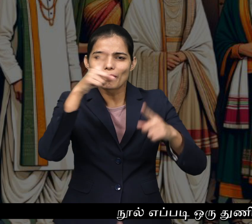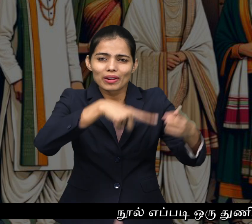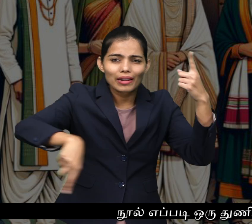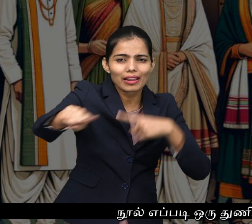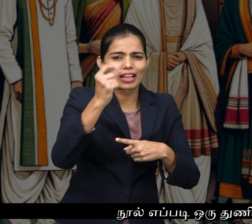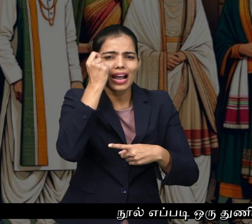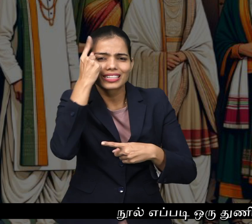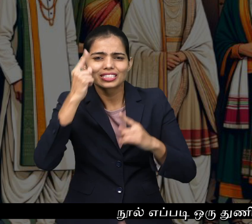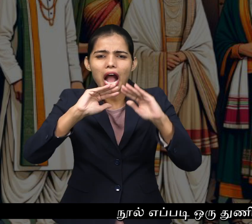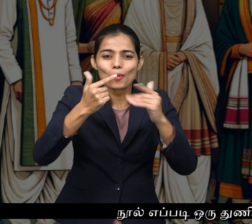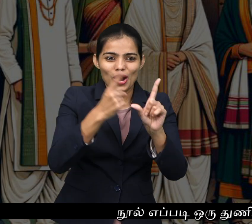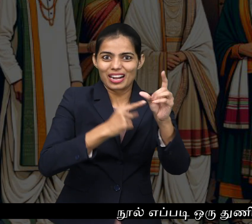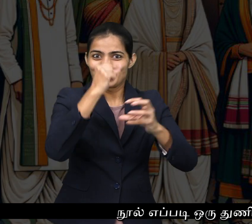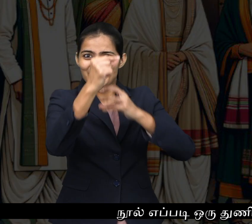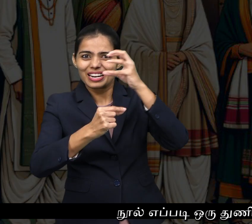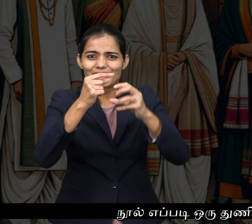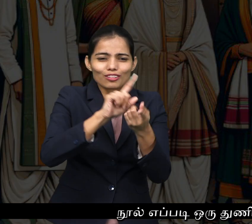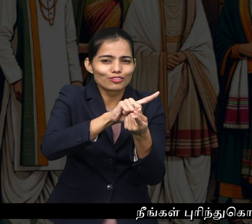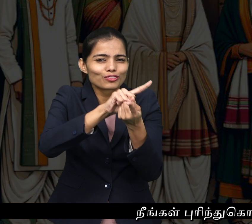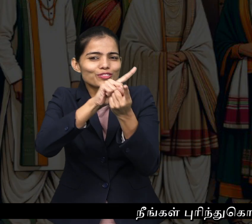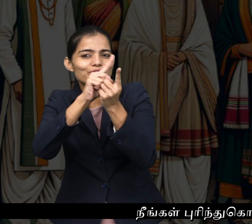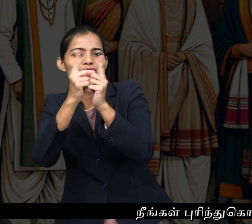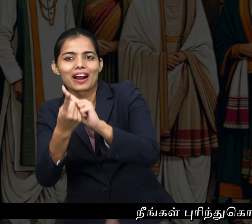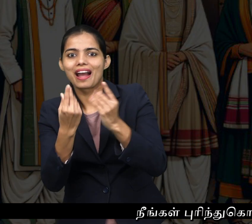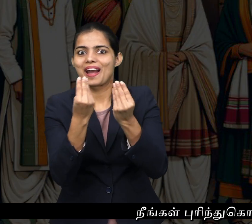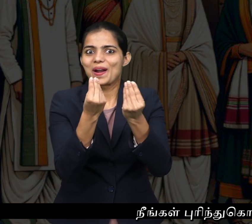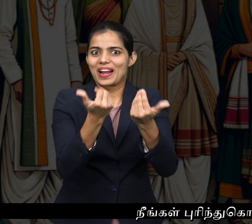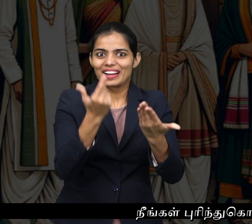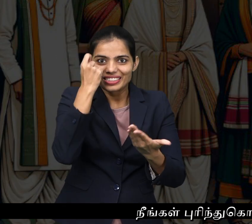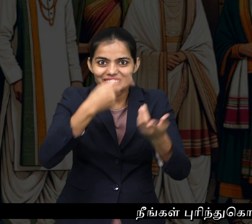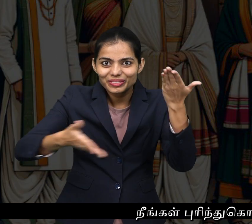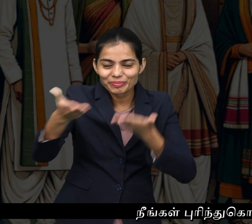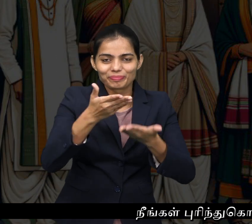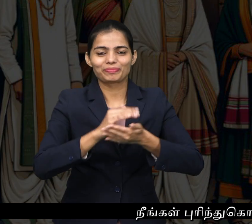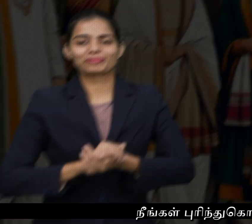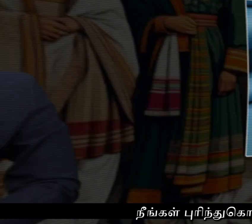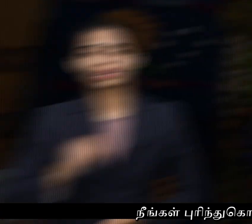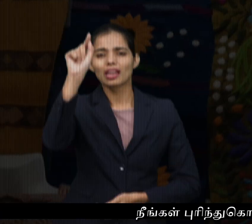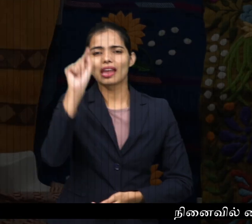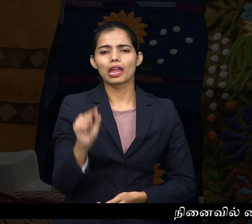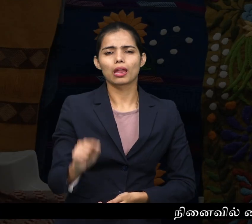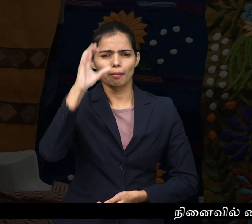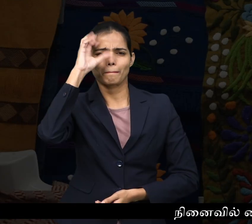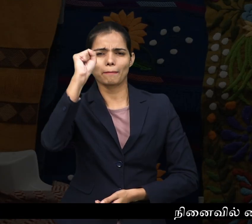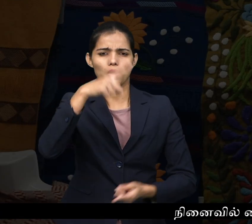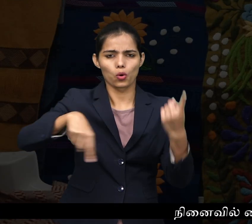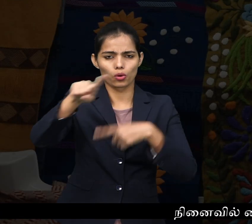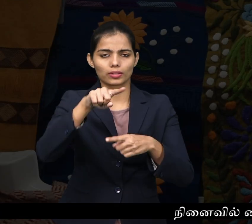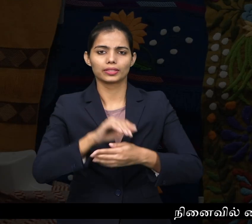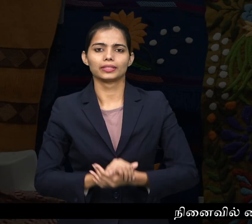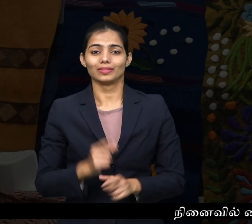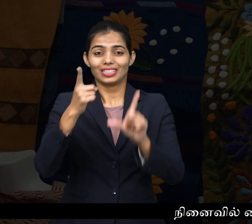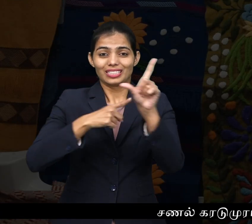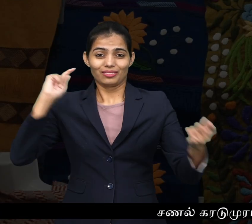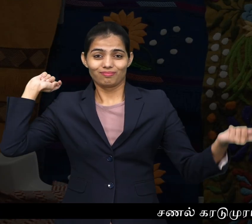நூல் எப்படி ஒரு துணியாக மாற்றப்படுகிறது என்பதை நீங்கள் புரிந்து கொள்வீர்கள் என்று நம்புகிறேன். நினைவில் வைத்துக்